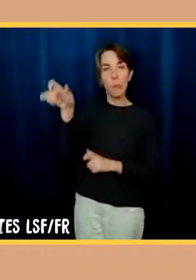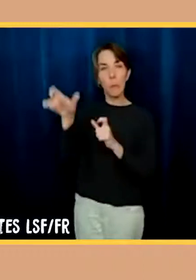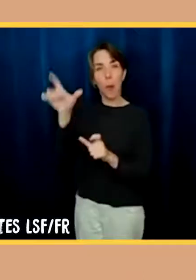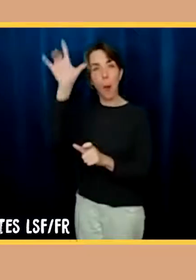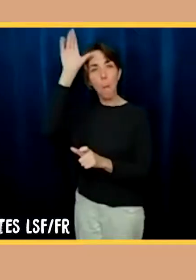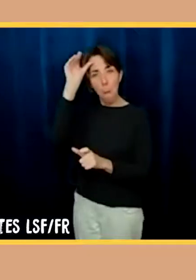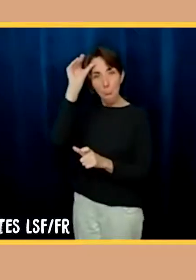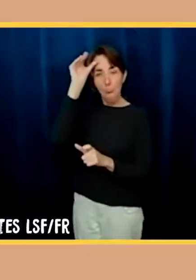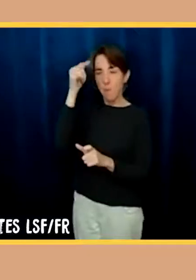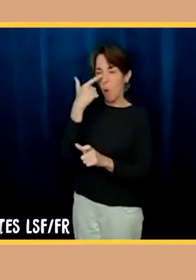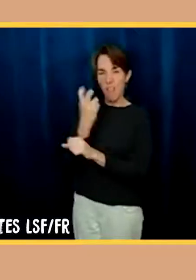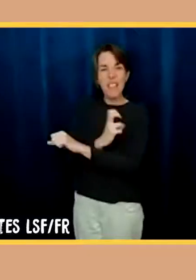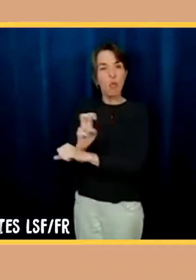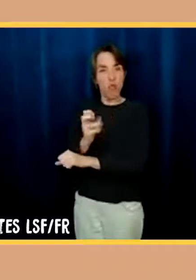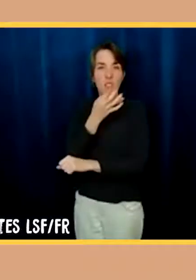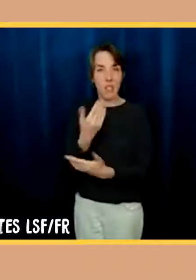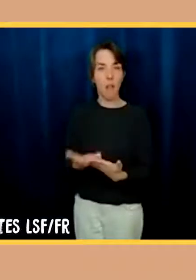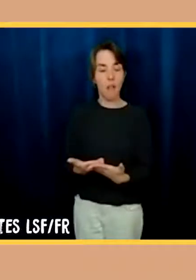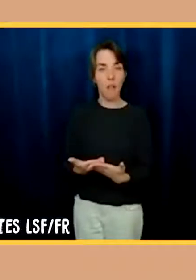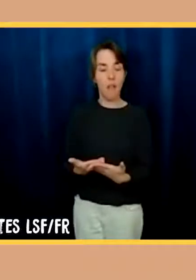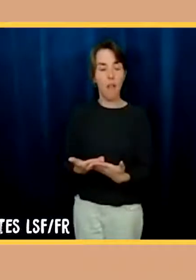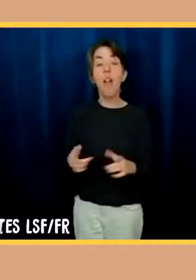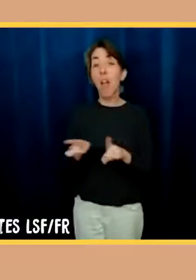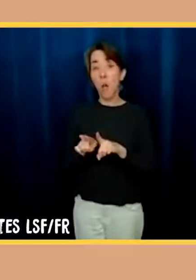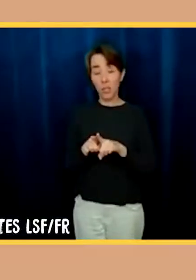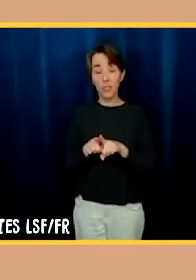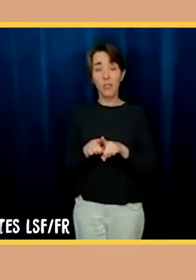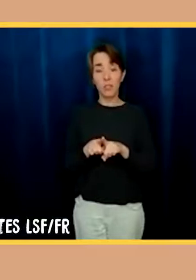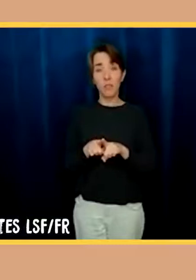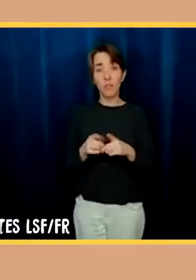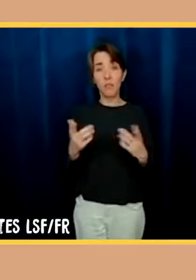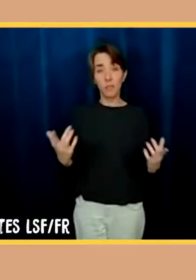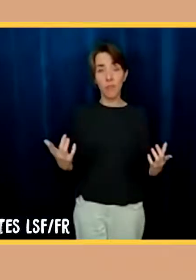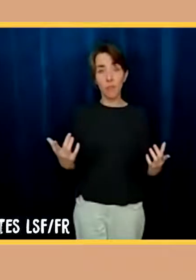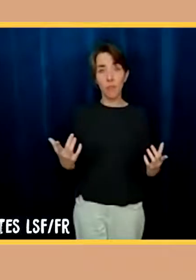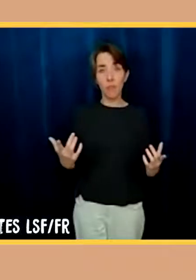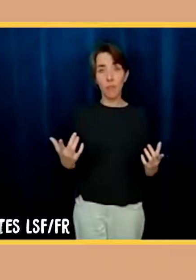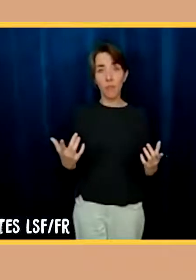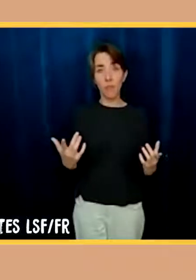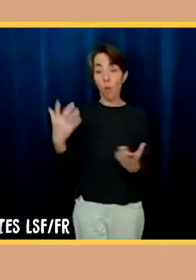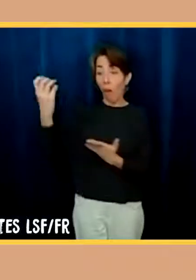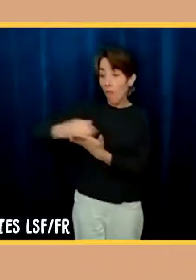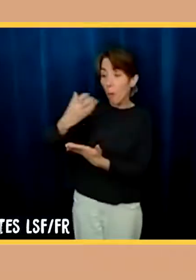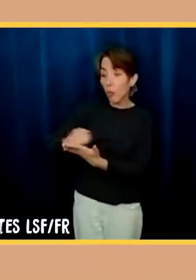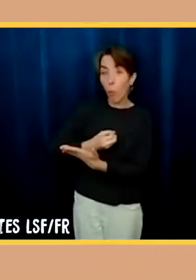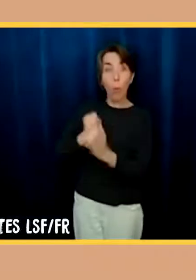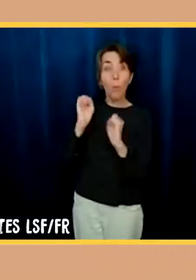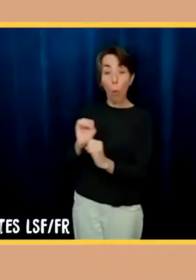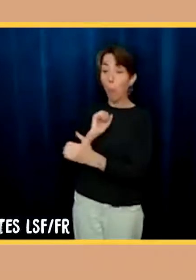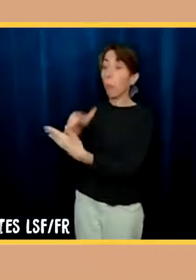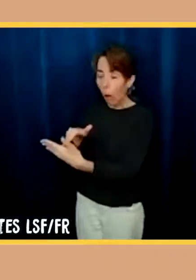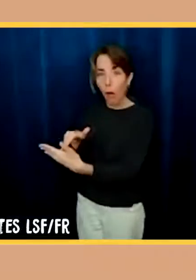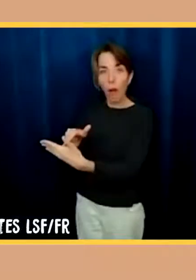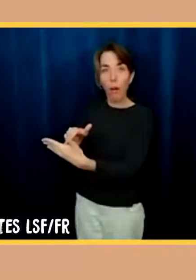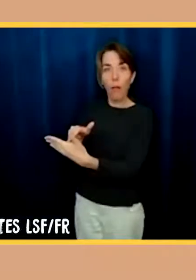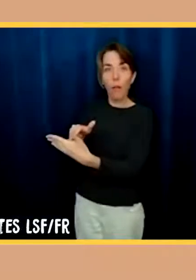Et surtout, je trouvais qu'au-delà de la question de ne pas avoir accès à l'information, et